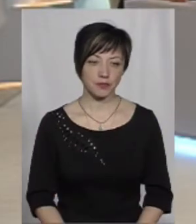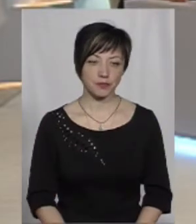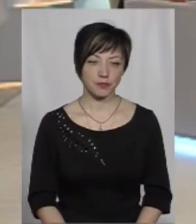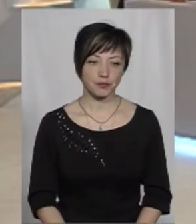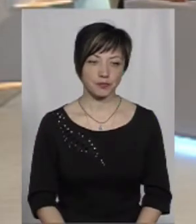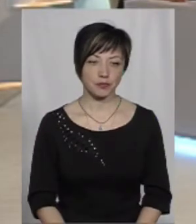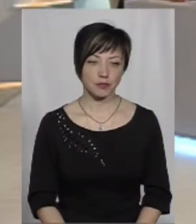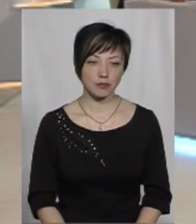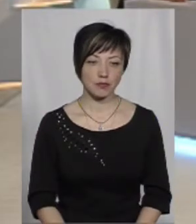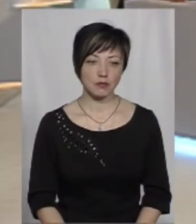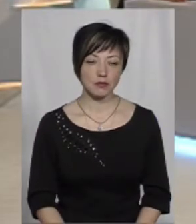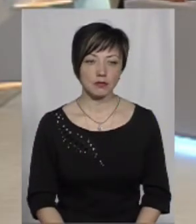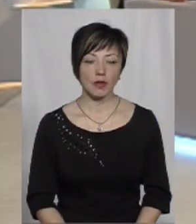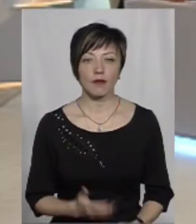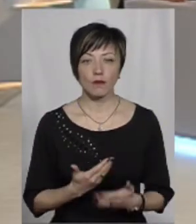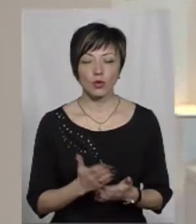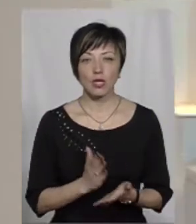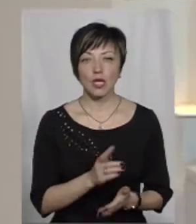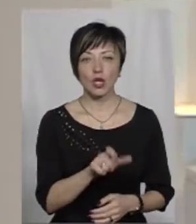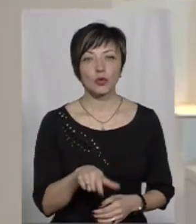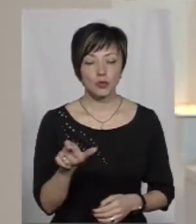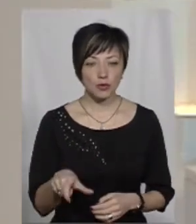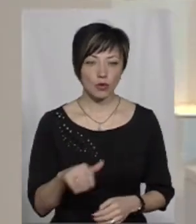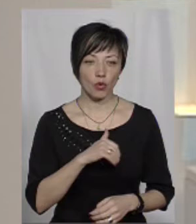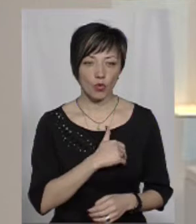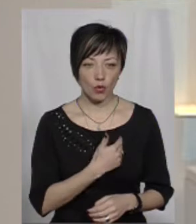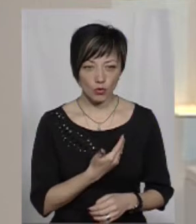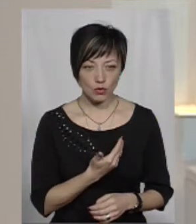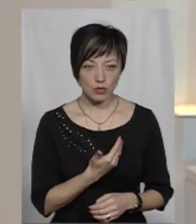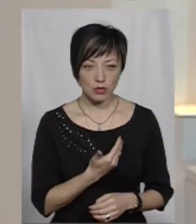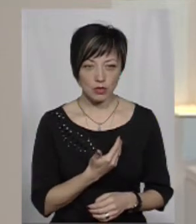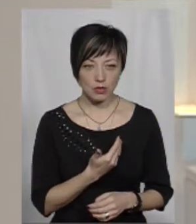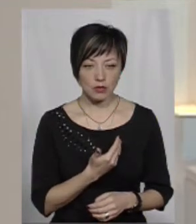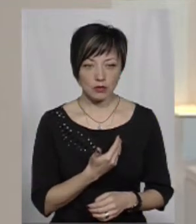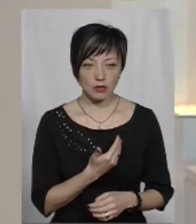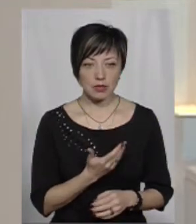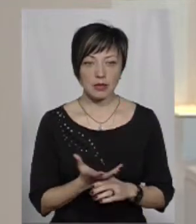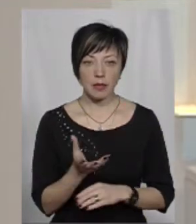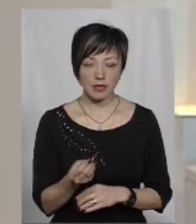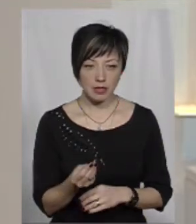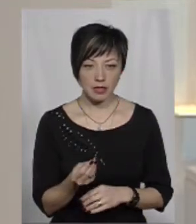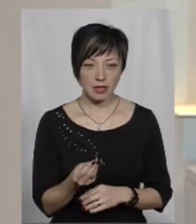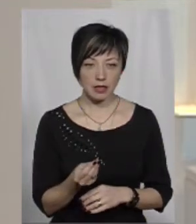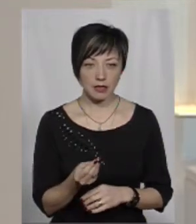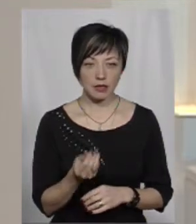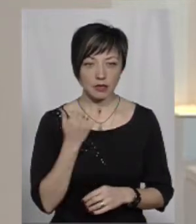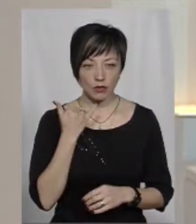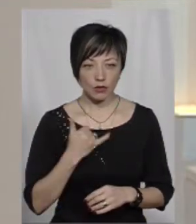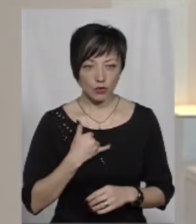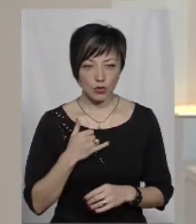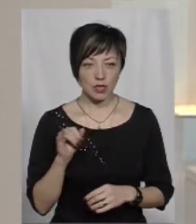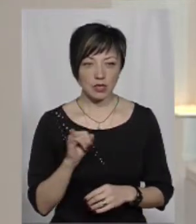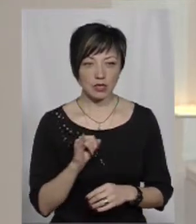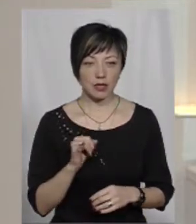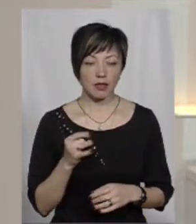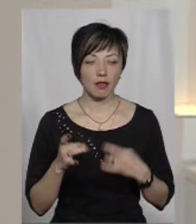енергію. Є люди, які хочуть, споживачі, які хочуть заплатити, і от нам телефонують